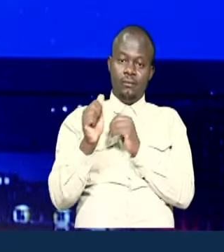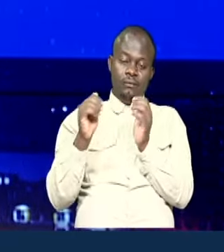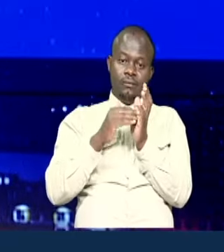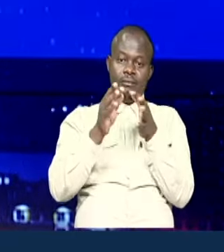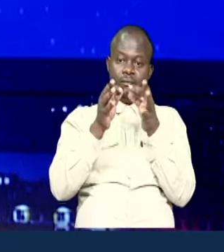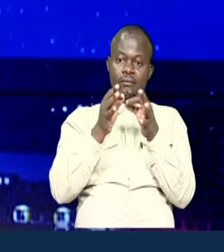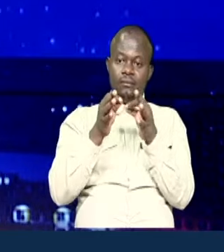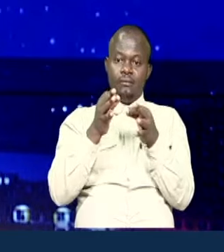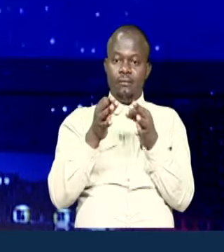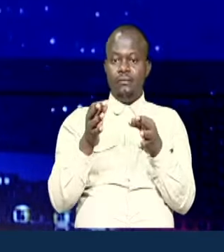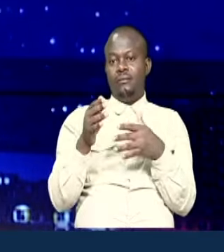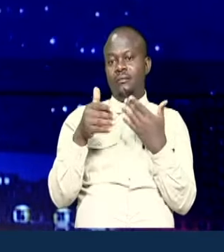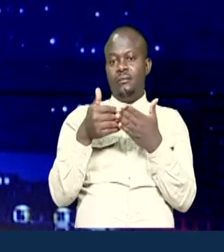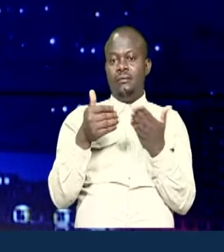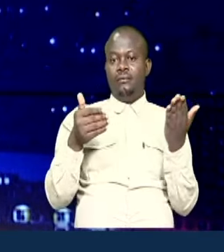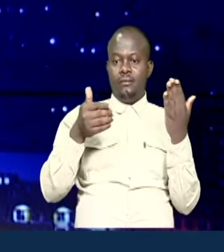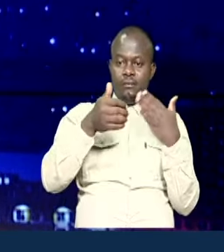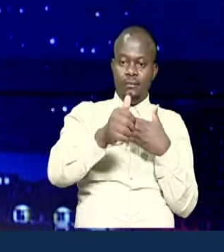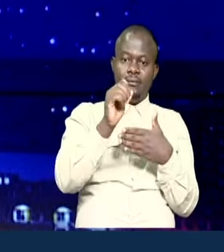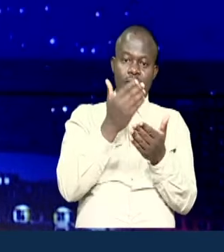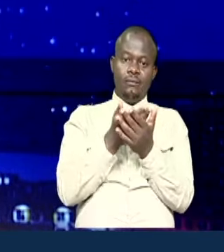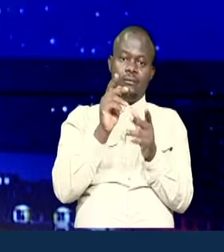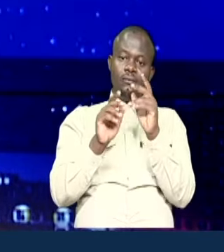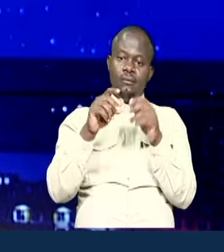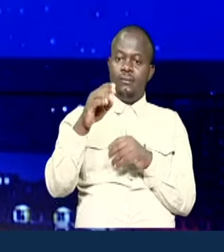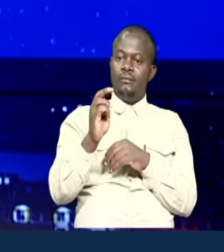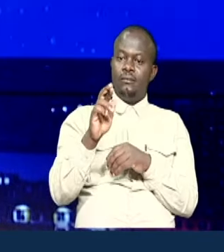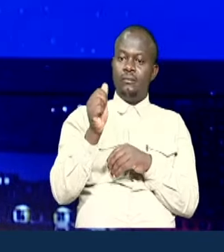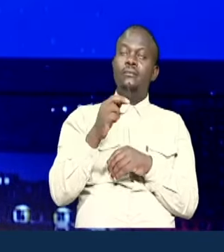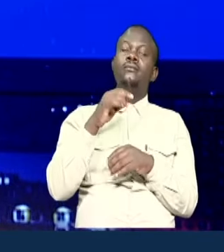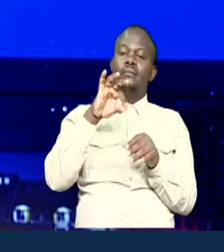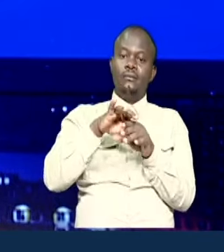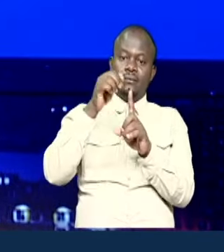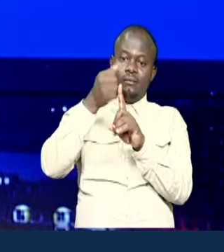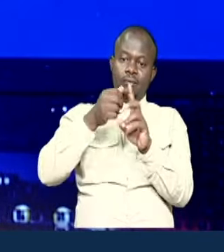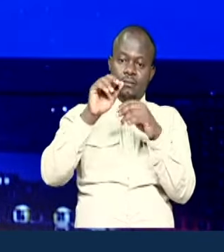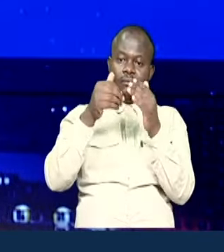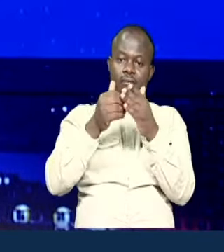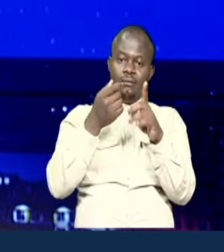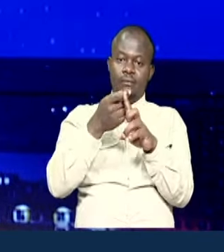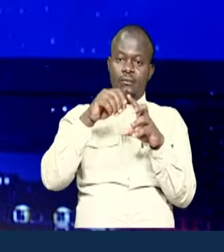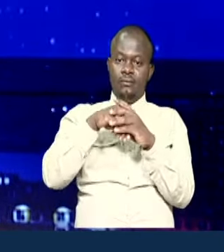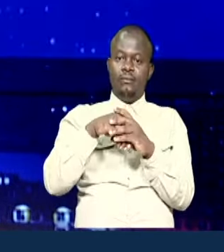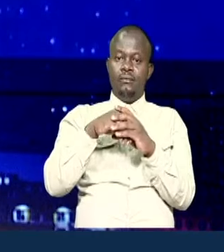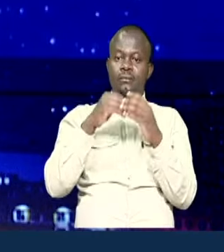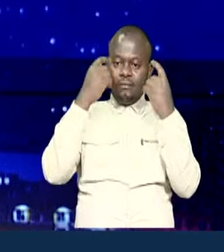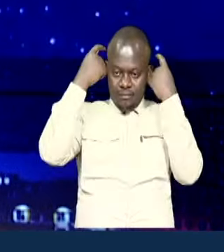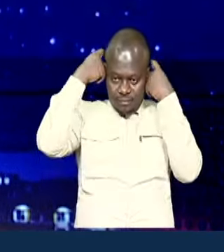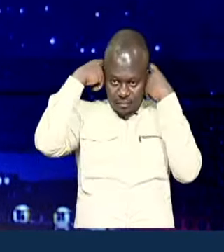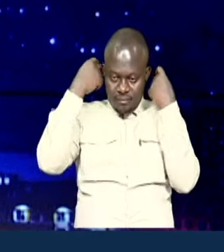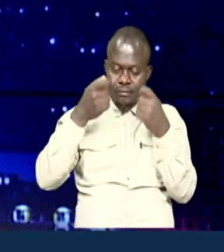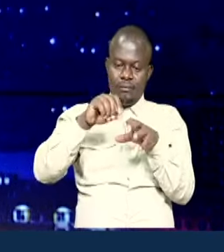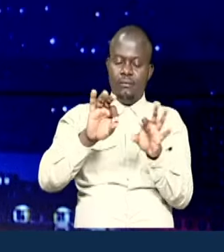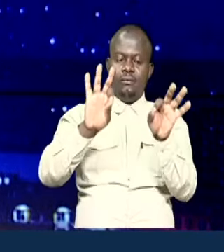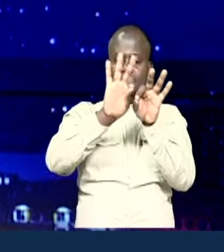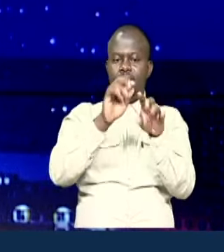gusobanura imigabo n'imigambi yaryo risaba abanyaburera amajwi ko rizaharanira ko ibikomoka ku ntama byongererwa agaciro kandi